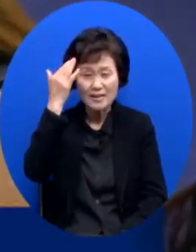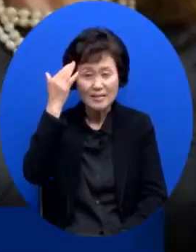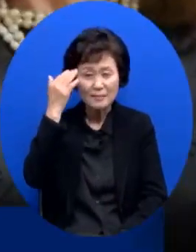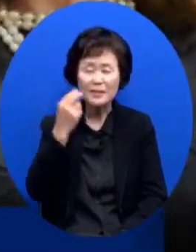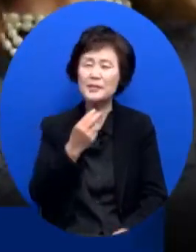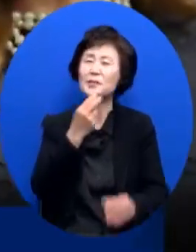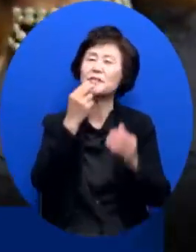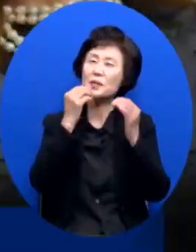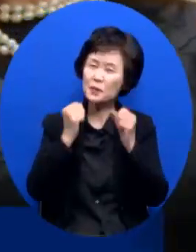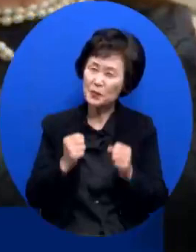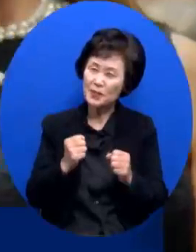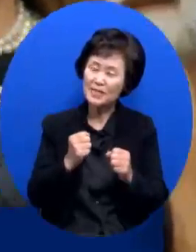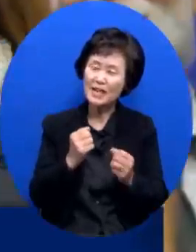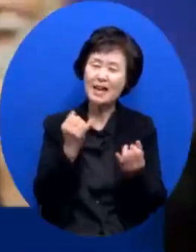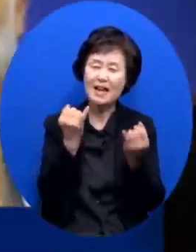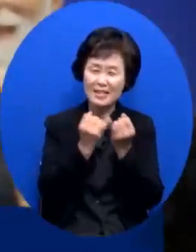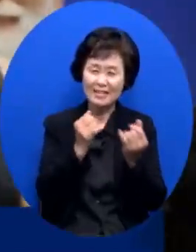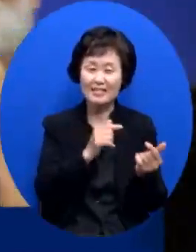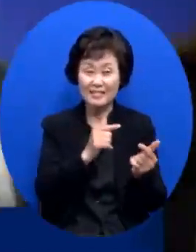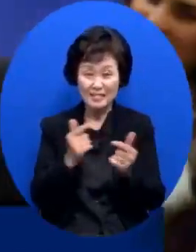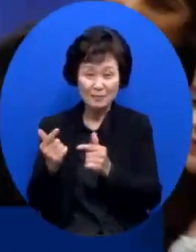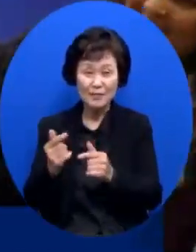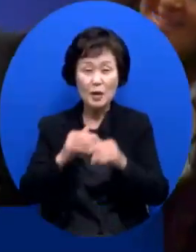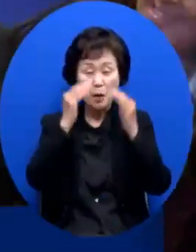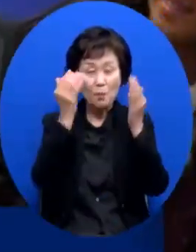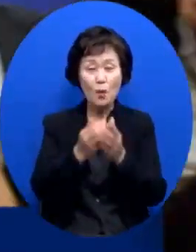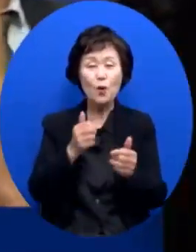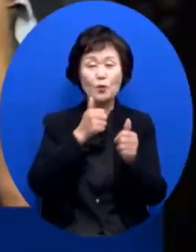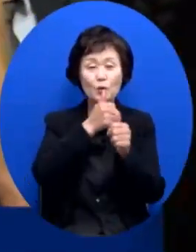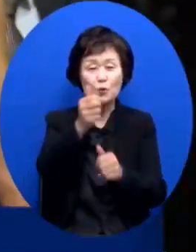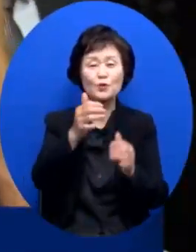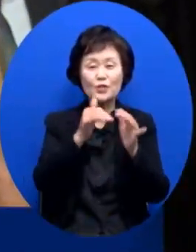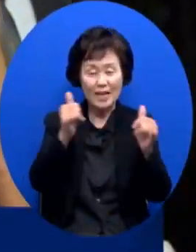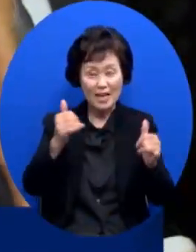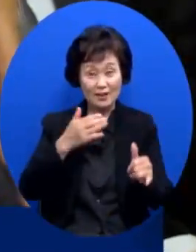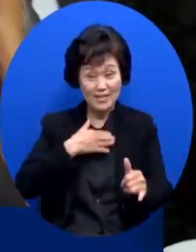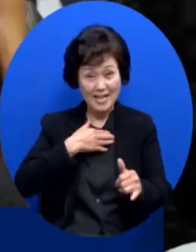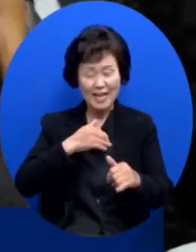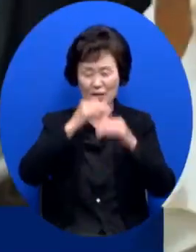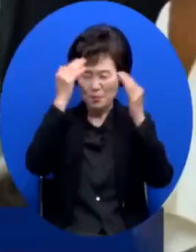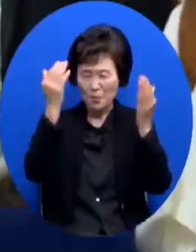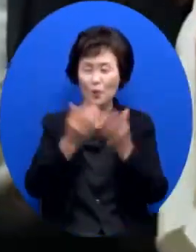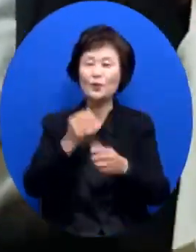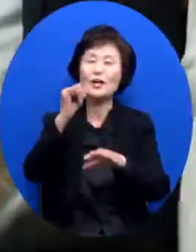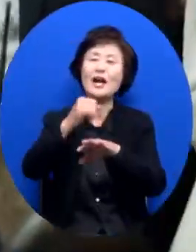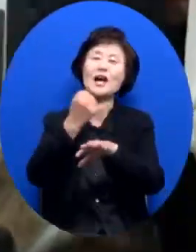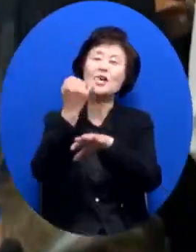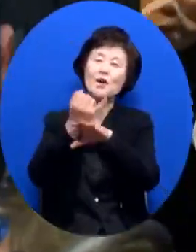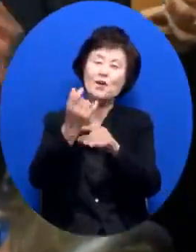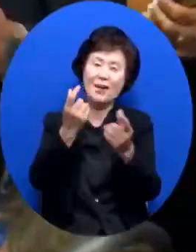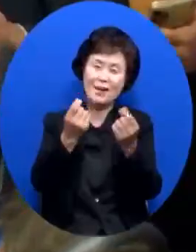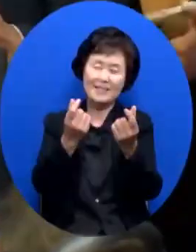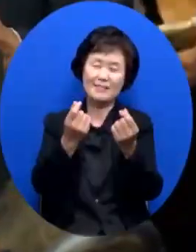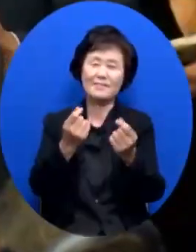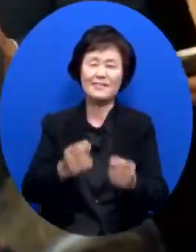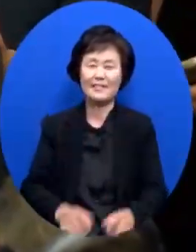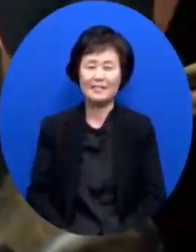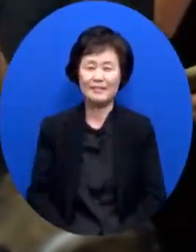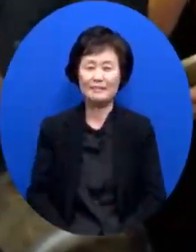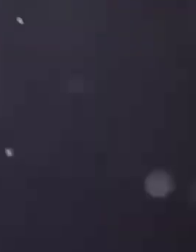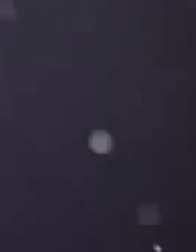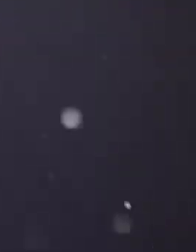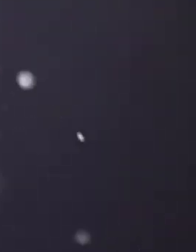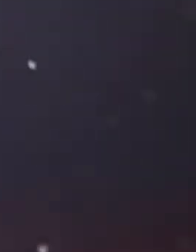for me, nobody has to win. They all won. For me, everybody is a beauty queen. 지구촌 리포트였습니다.